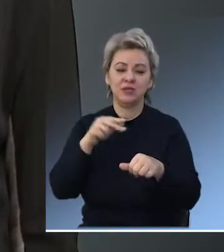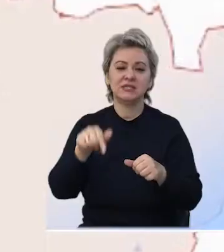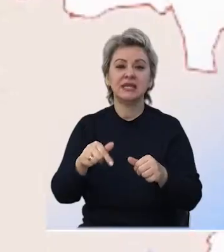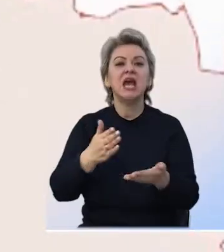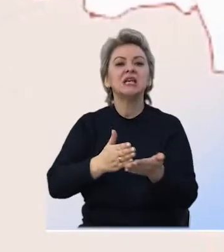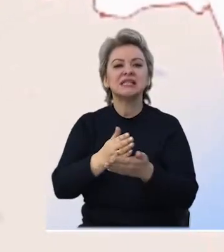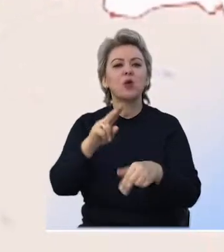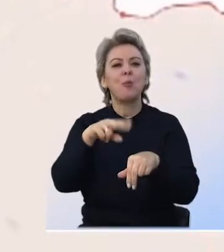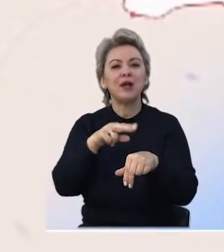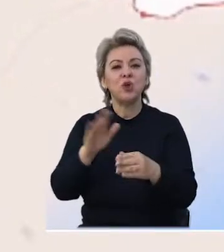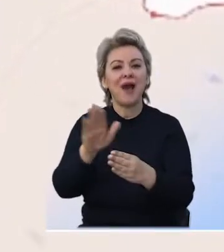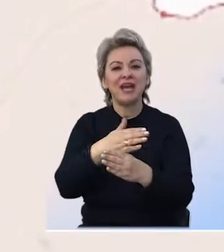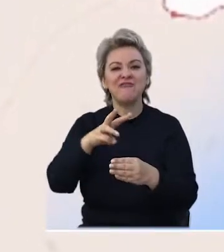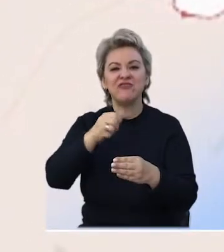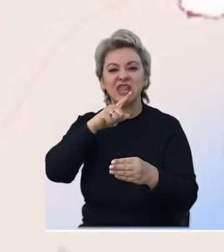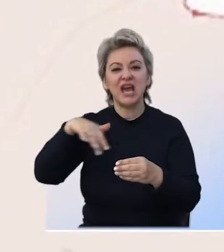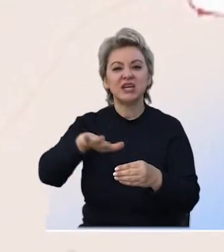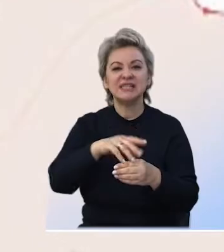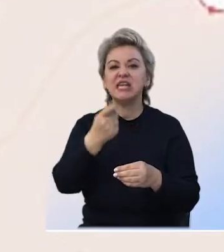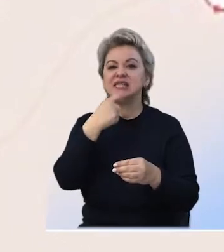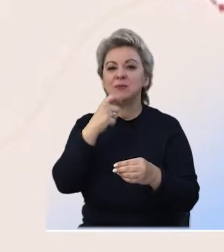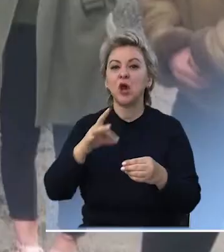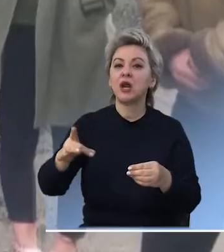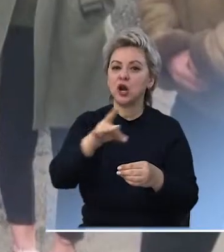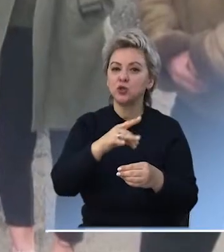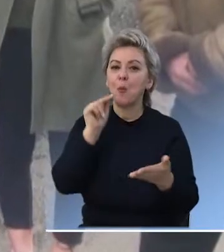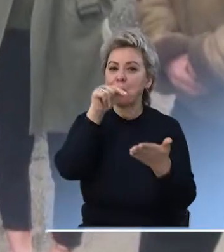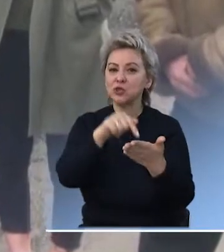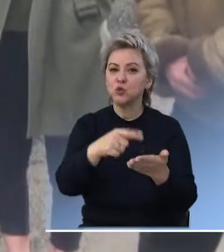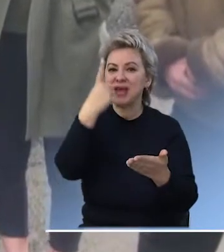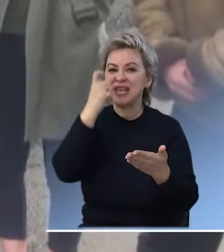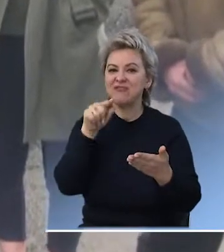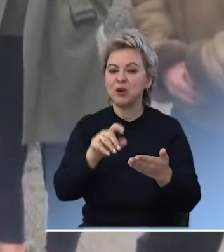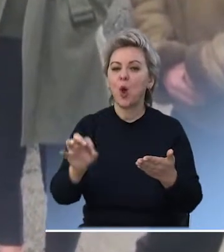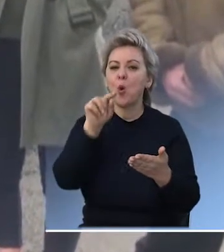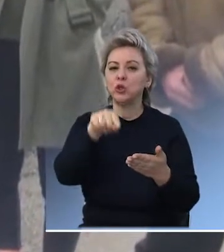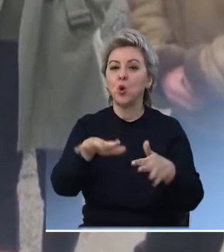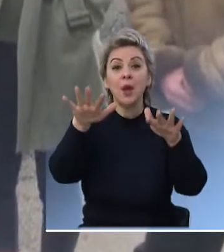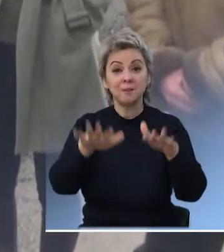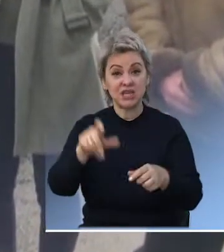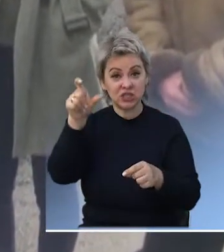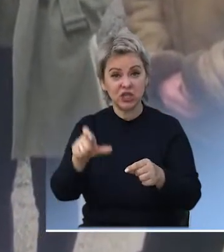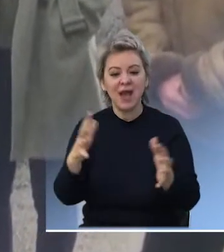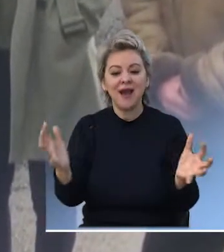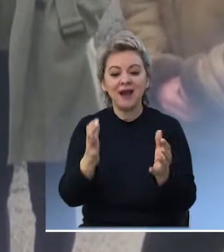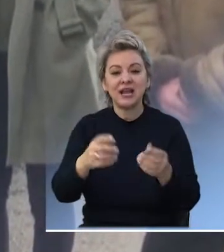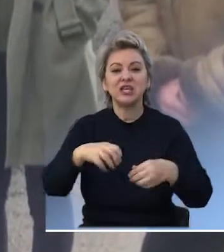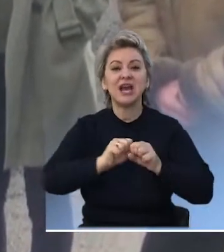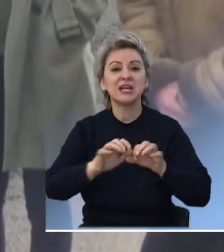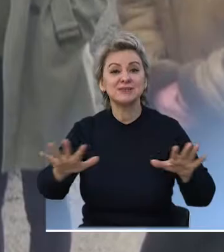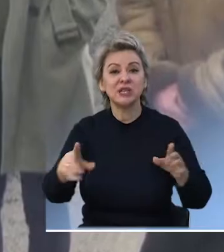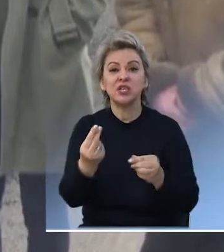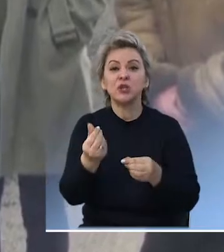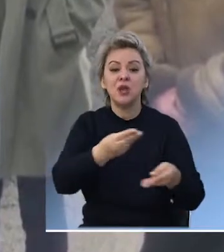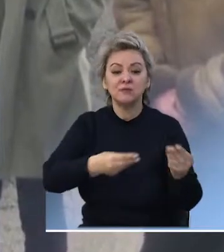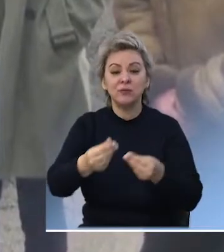правоохранители. Сотрудникам полиции отдела МВД России по Семикаракорскому району поступила информация о том, что местный житель хранит и